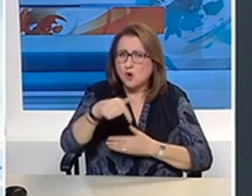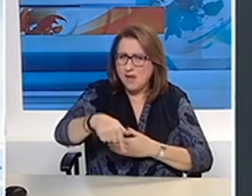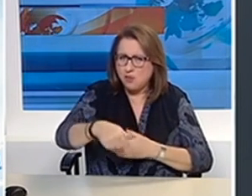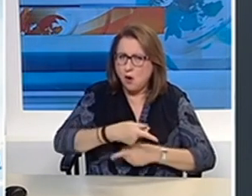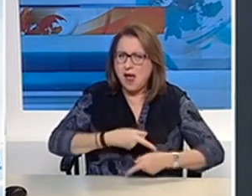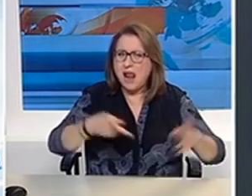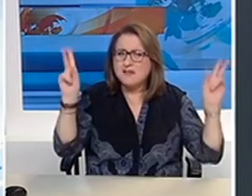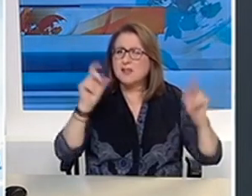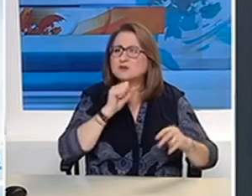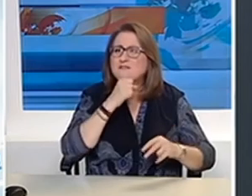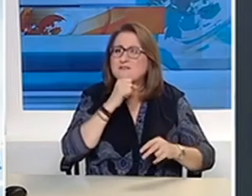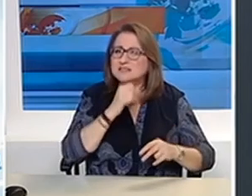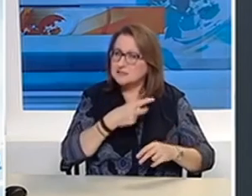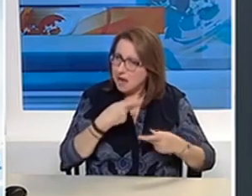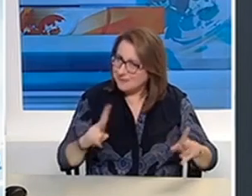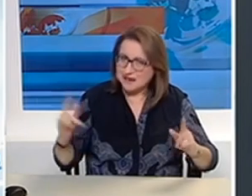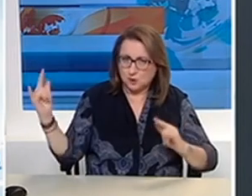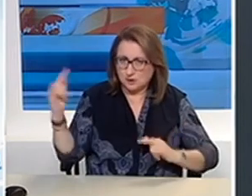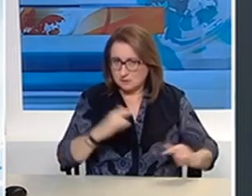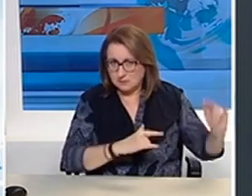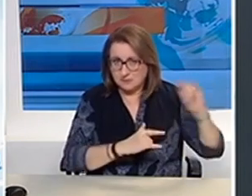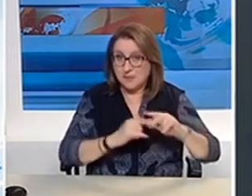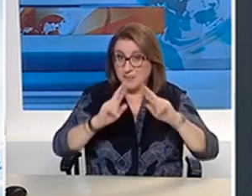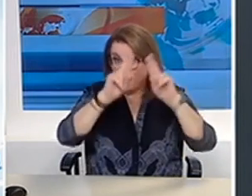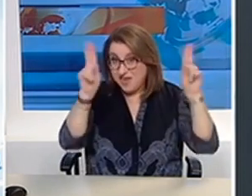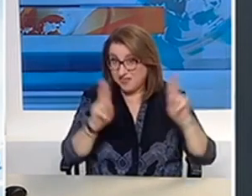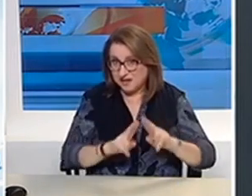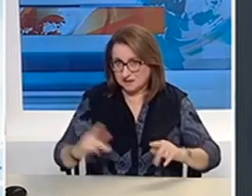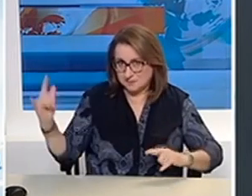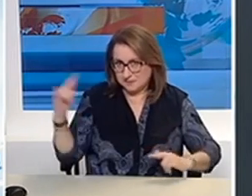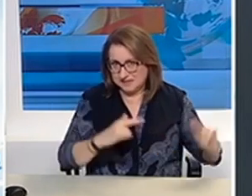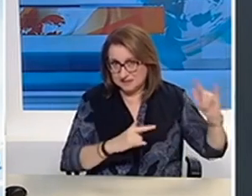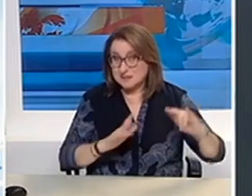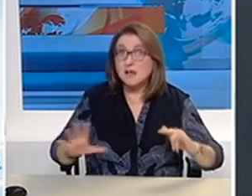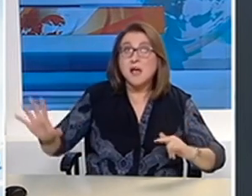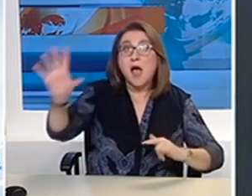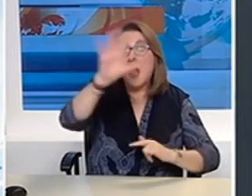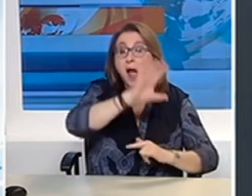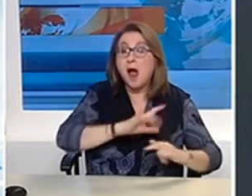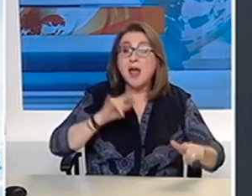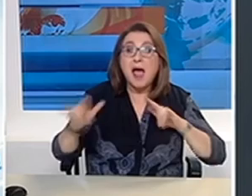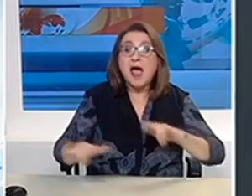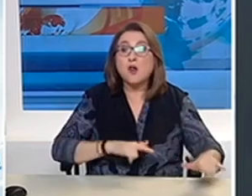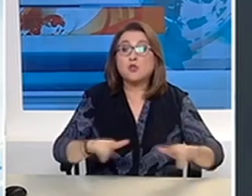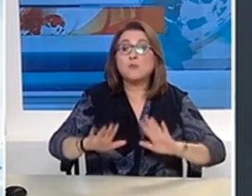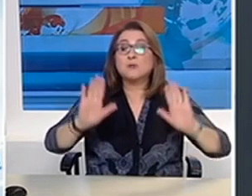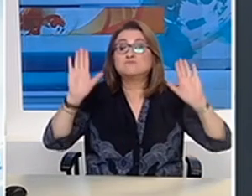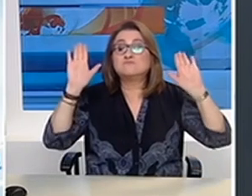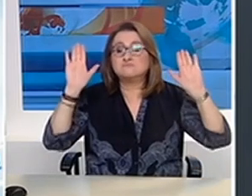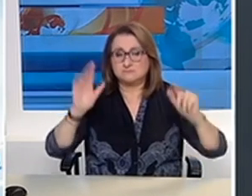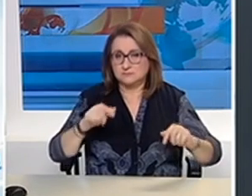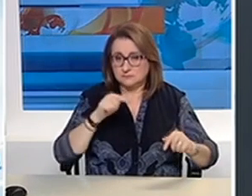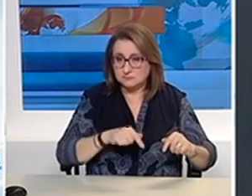Ελευθέριος Βενιζέλος οι αφίξεις αναχωρήσεις των διεθνών πτήσεων και η συγκεκριμένη αεροπορική οδηγία ισχύει στις 31 Μαΐου